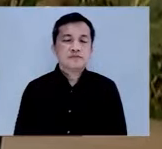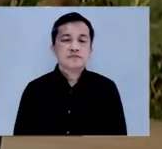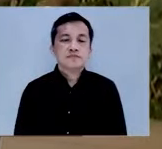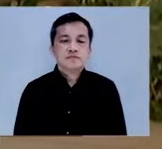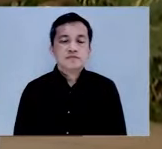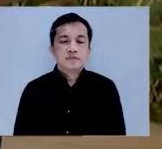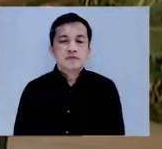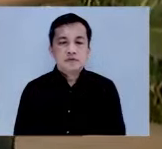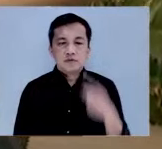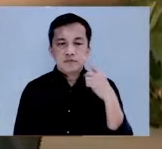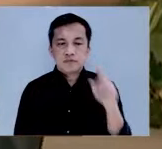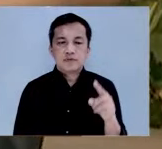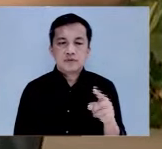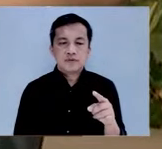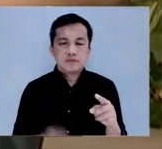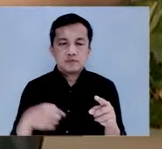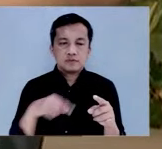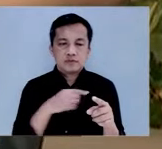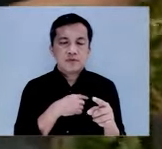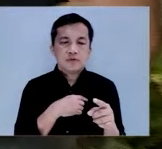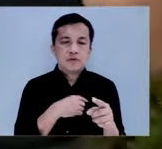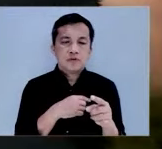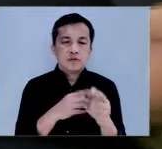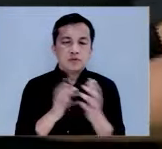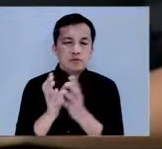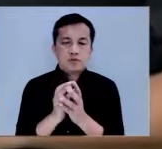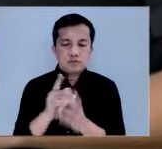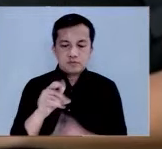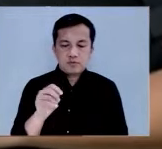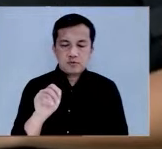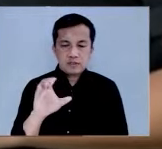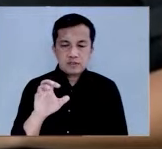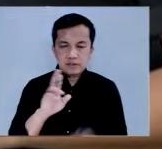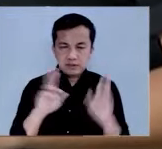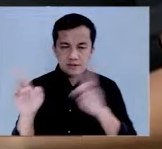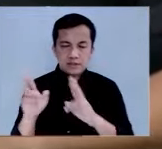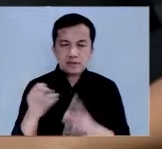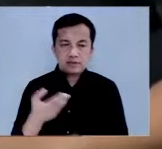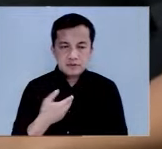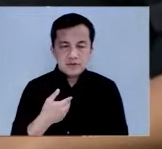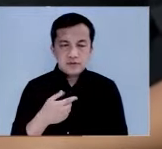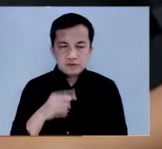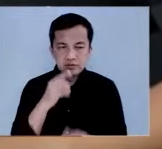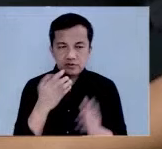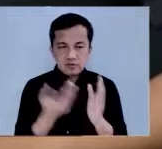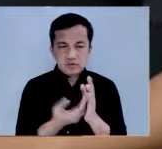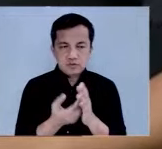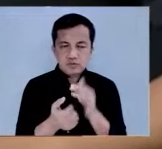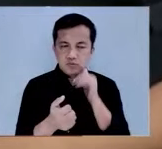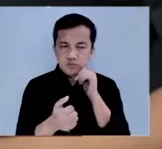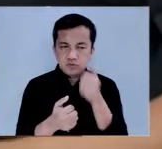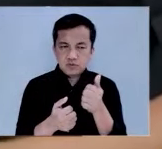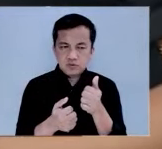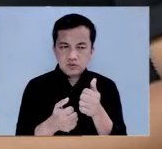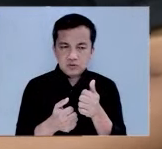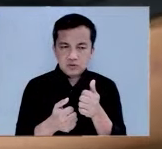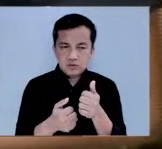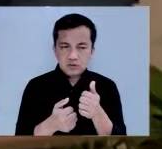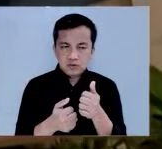mamayan pamayanan ng porak handa na po ako sa katunayan po bukas po Meron po